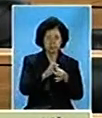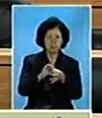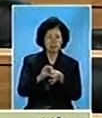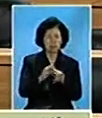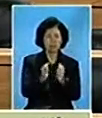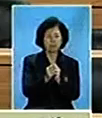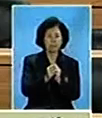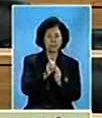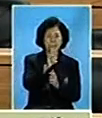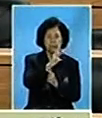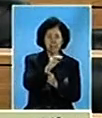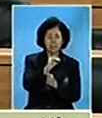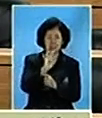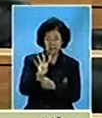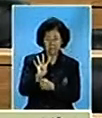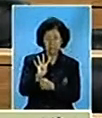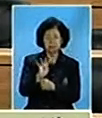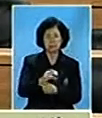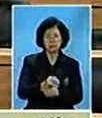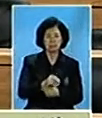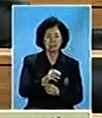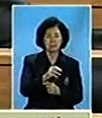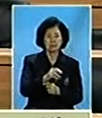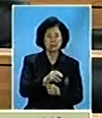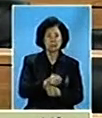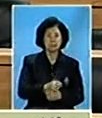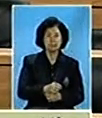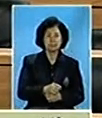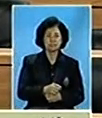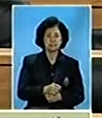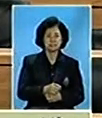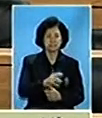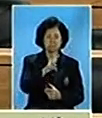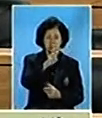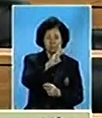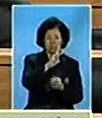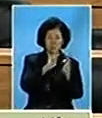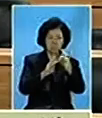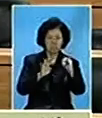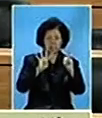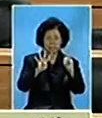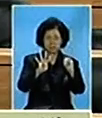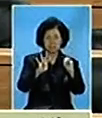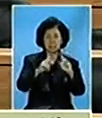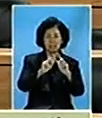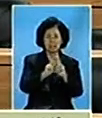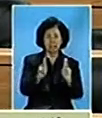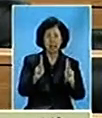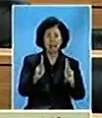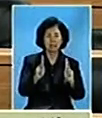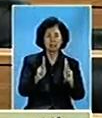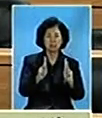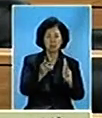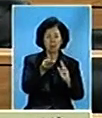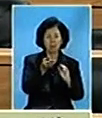มาตรา4นะครับมาตรา4นะท่านประธานมาตรา4ที่กรรมาธิการได้ไปเพิ่มเ